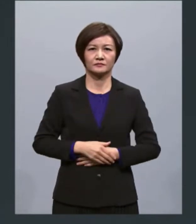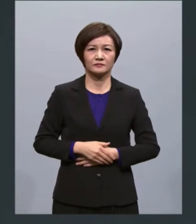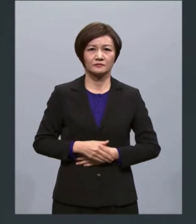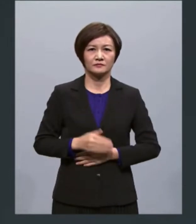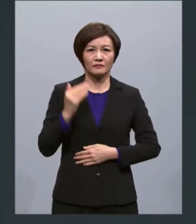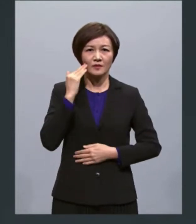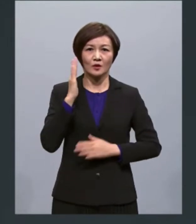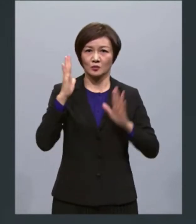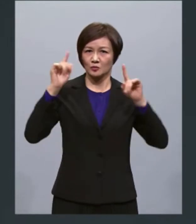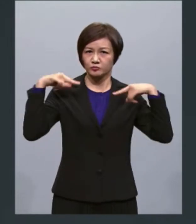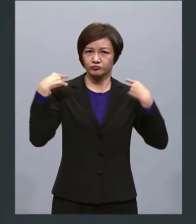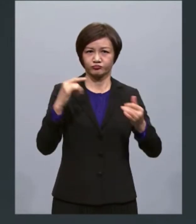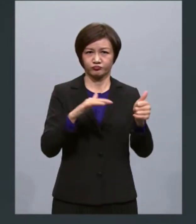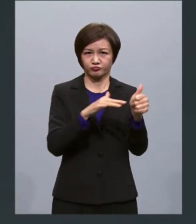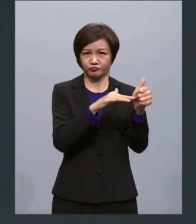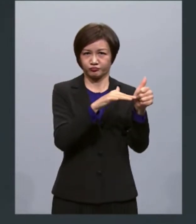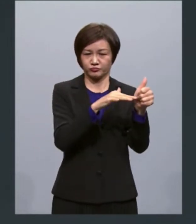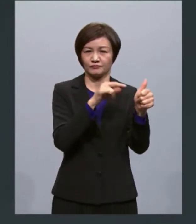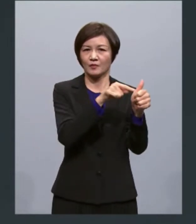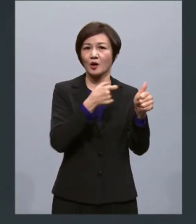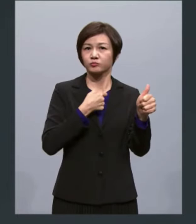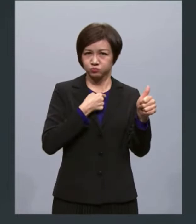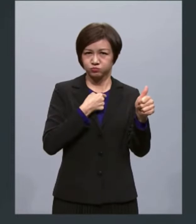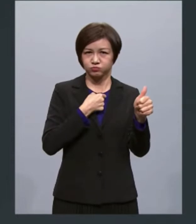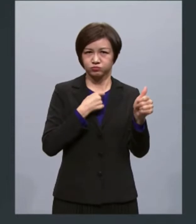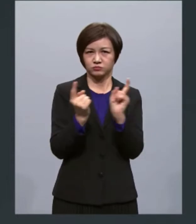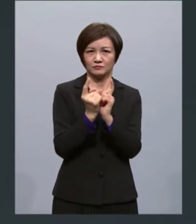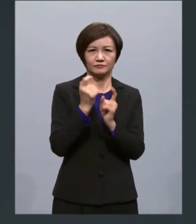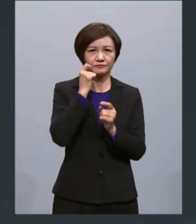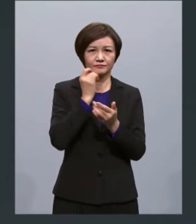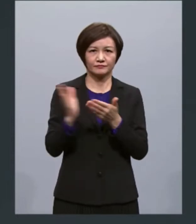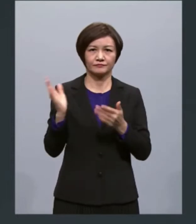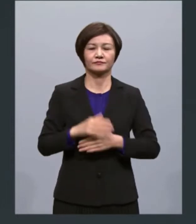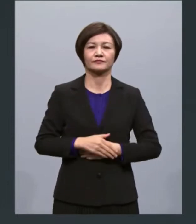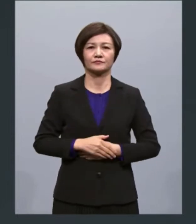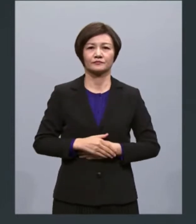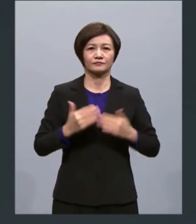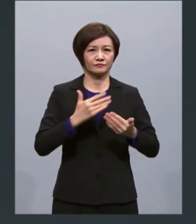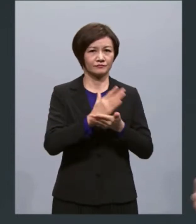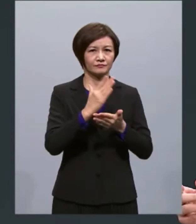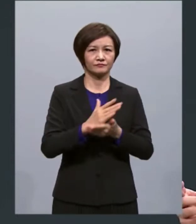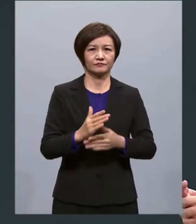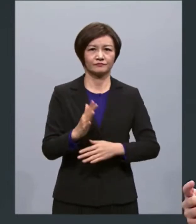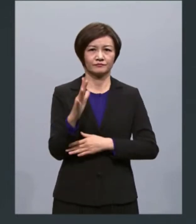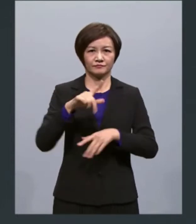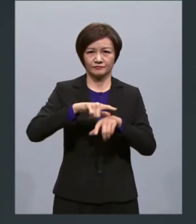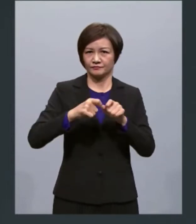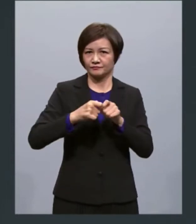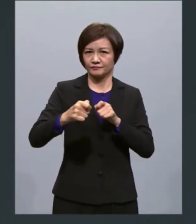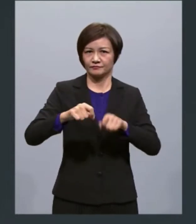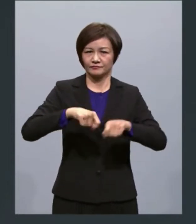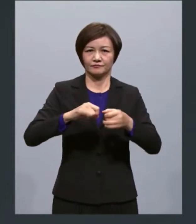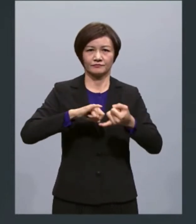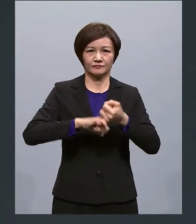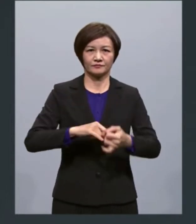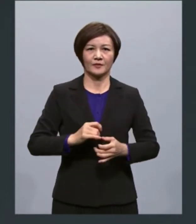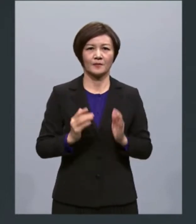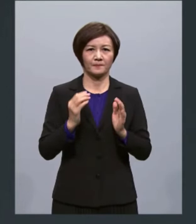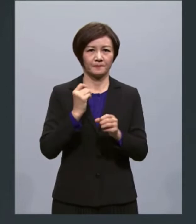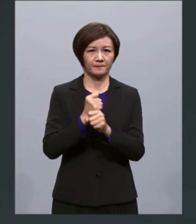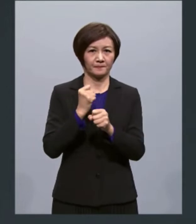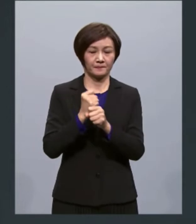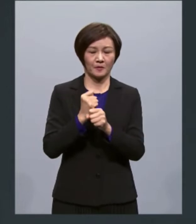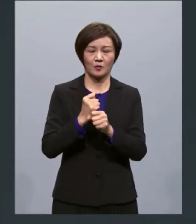有一个正常的领导人，他愿意面对问题、解决问题、制定一个长期计划，然后每天认真工